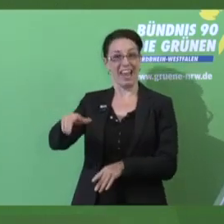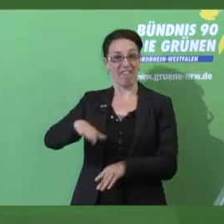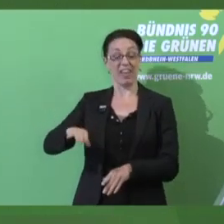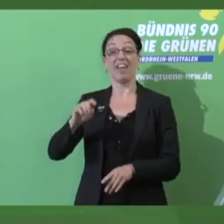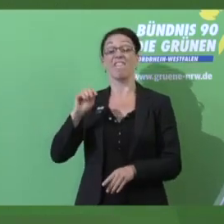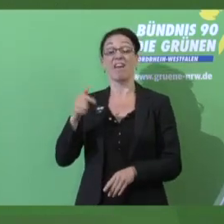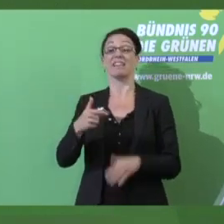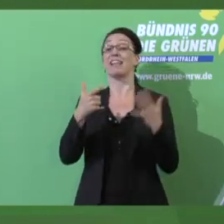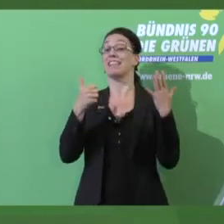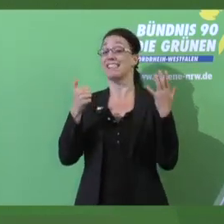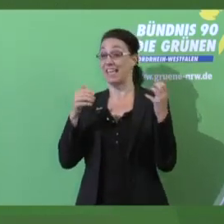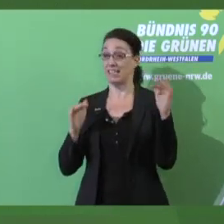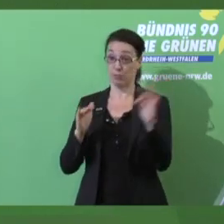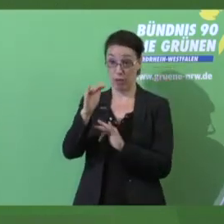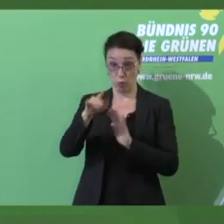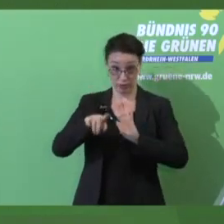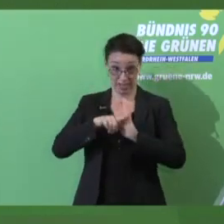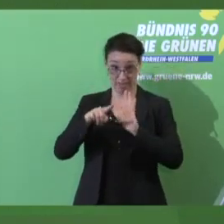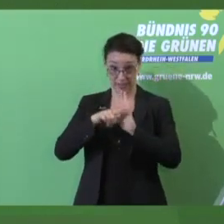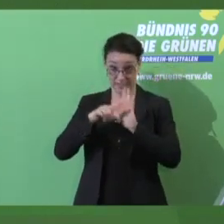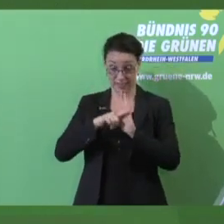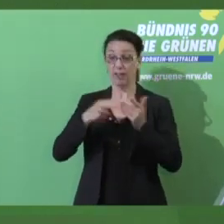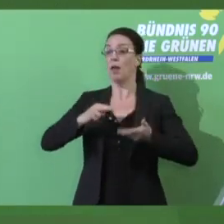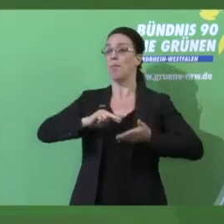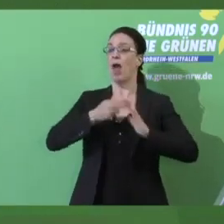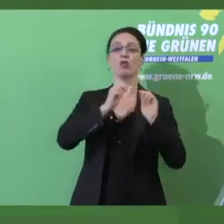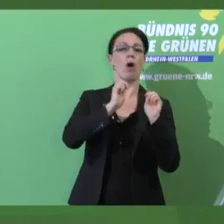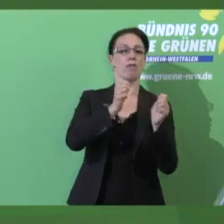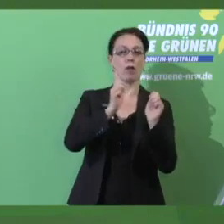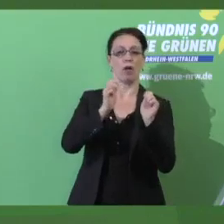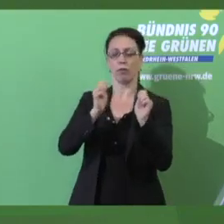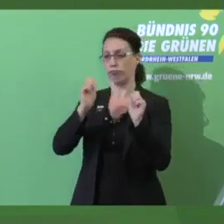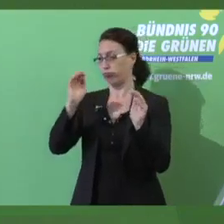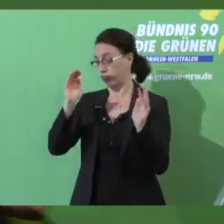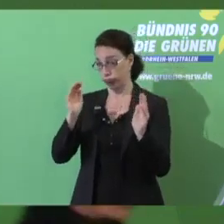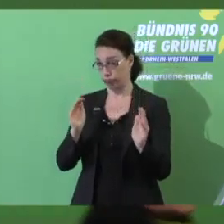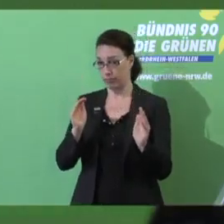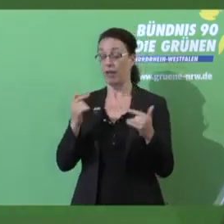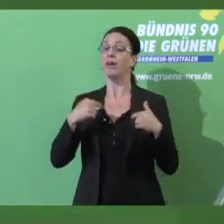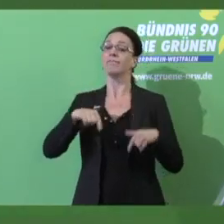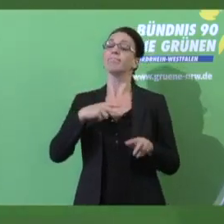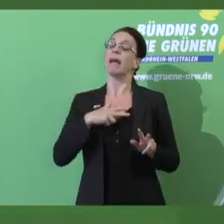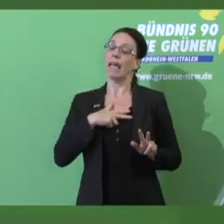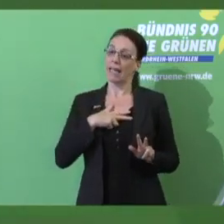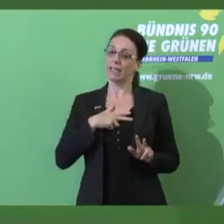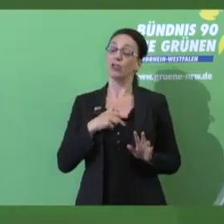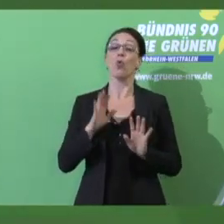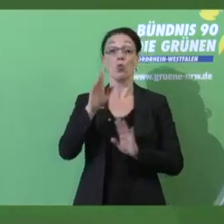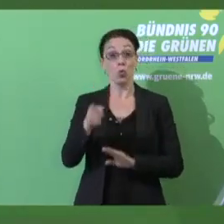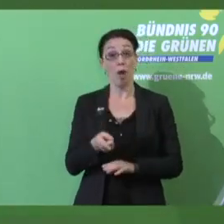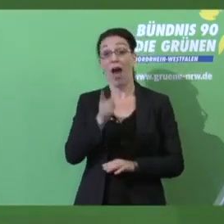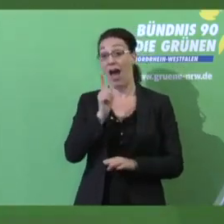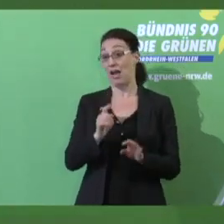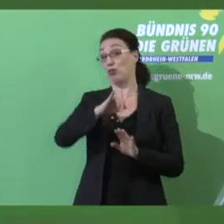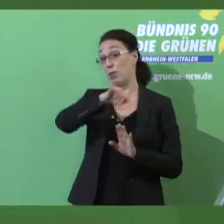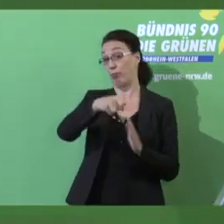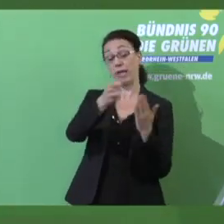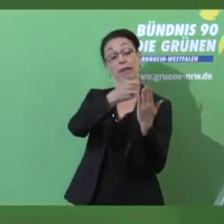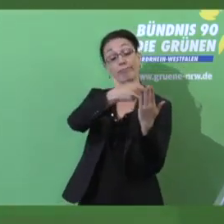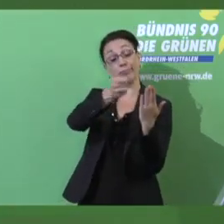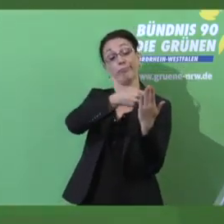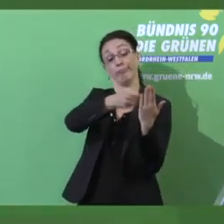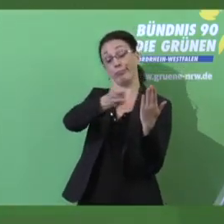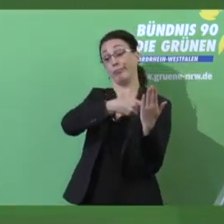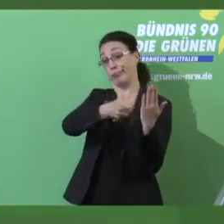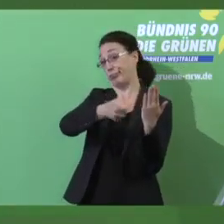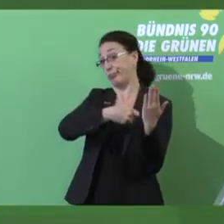und entsprechend durch die Planungsaufträge, die rausgegangen sind. Wir haben uns da ehrlich gemacht und haben über 100 Projekte rausgenommen, auf Rot gesetzt,